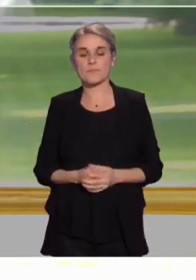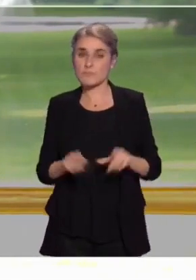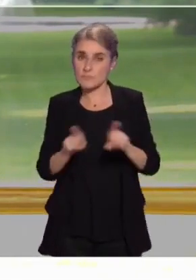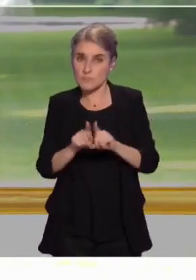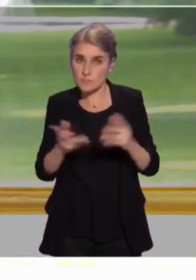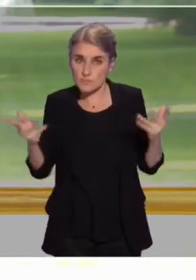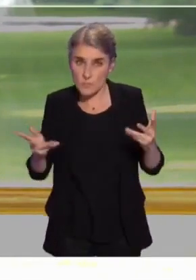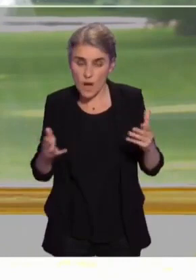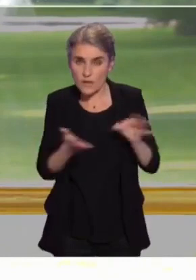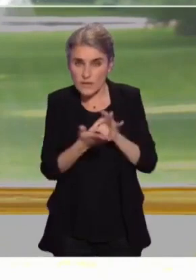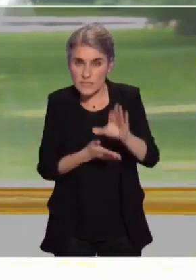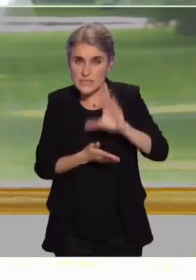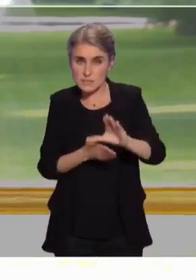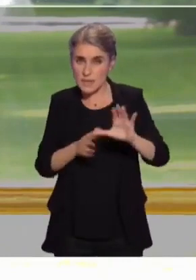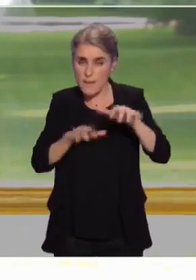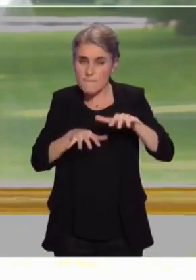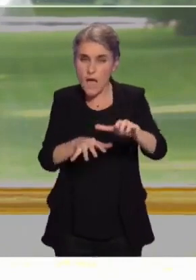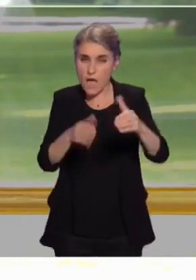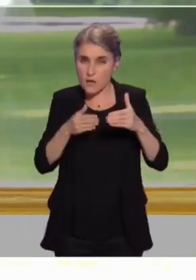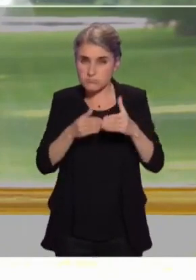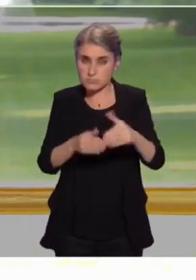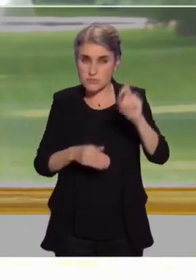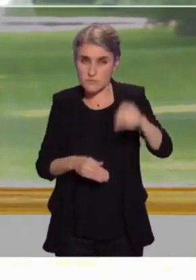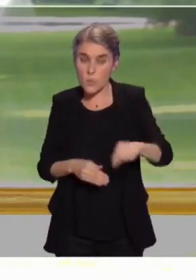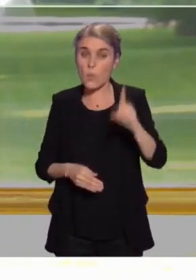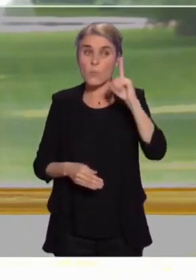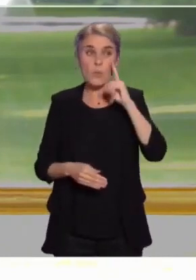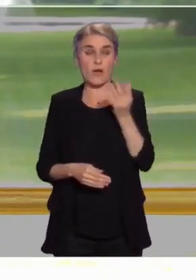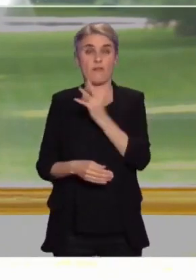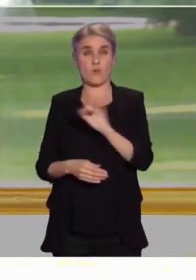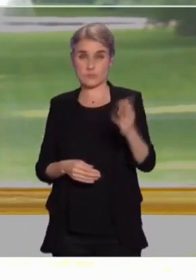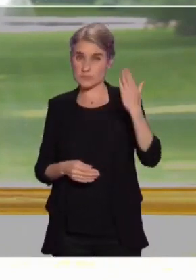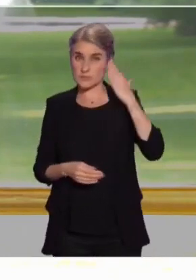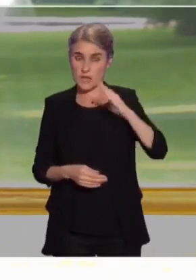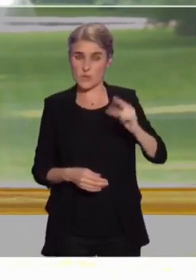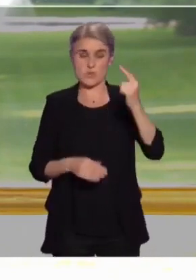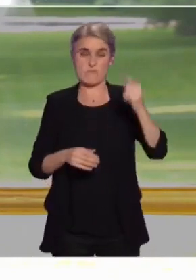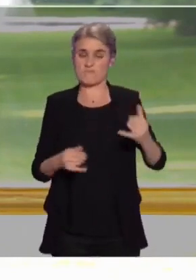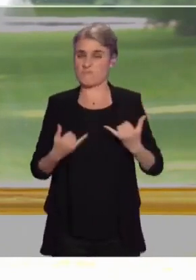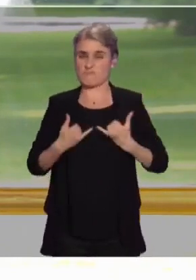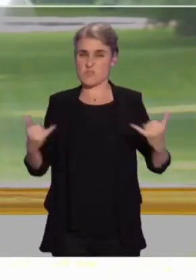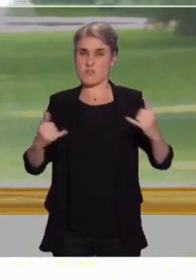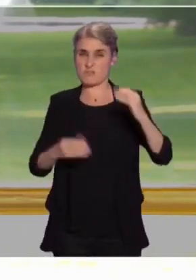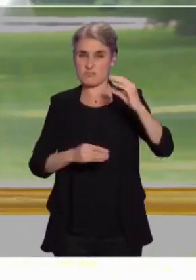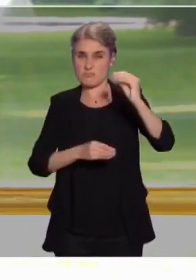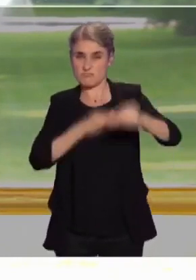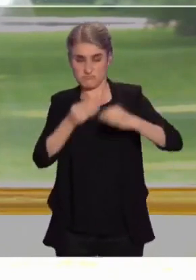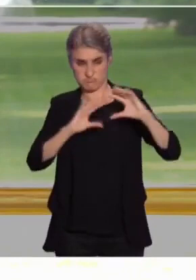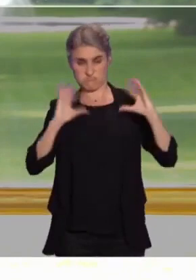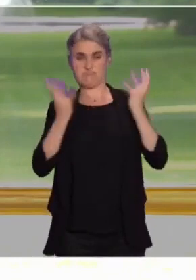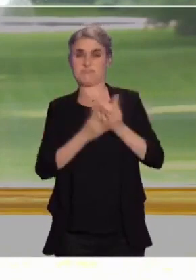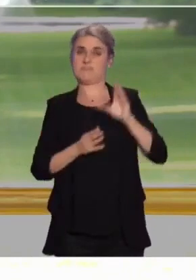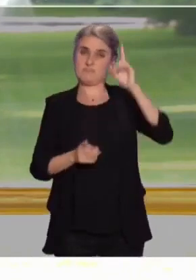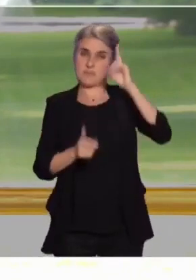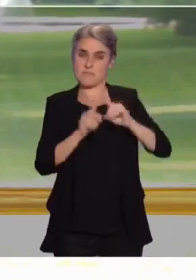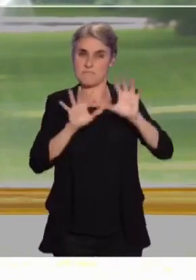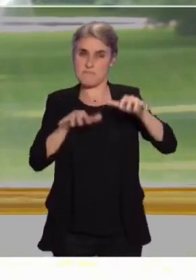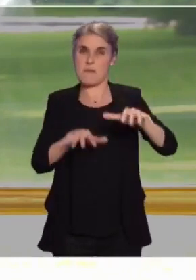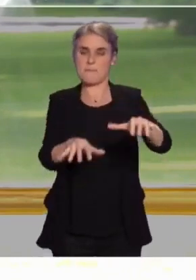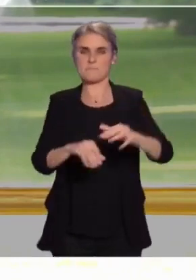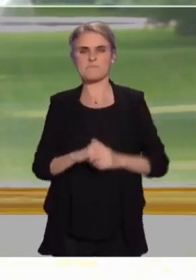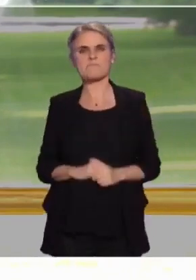maritime nous qui sommes la deuxième puissance océanie mondiale la convention citoyenne